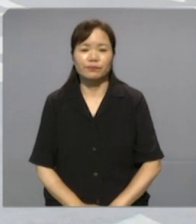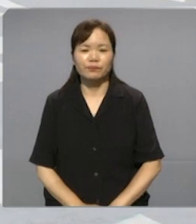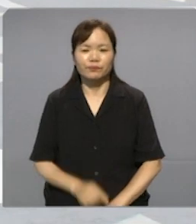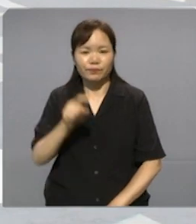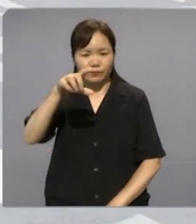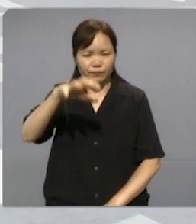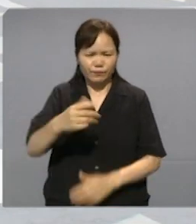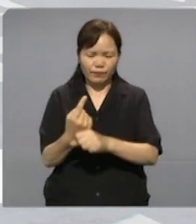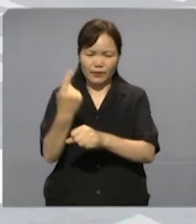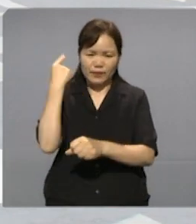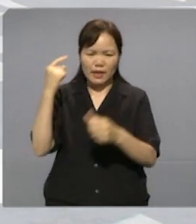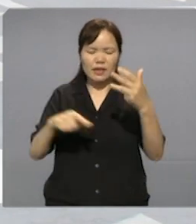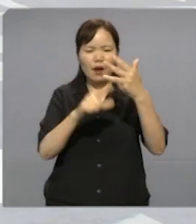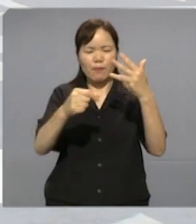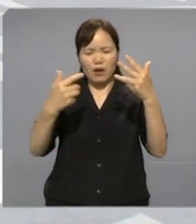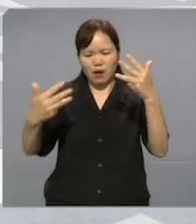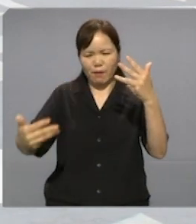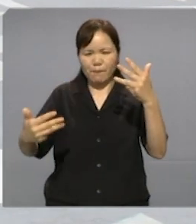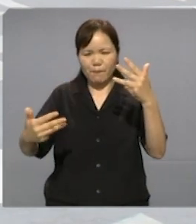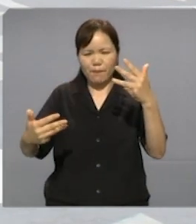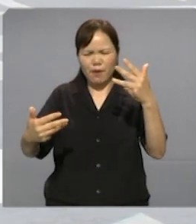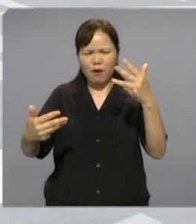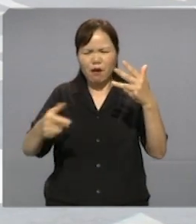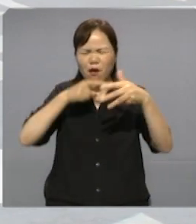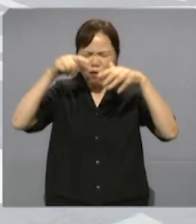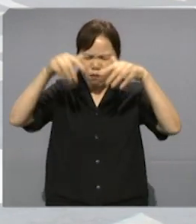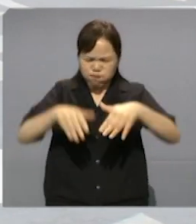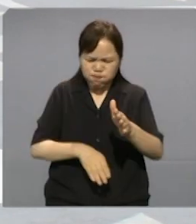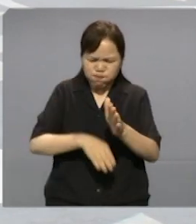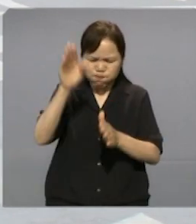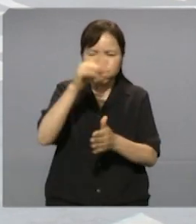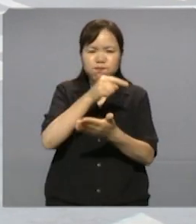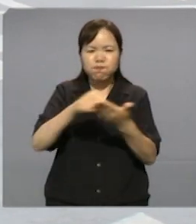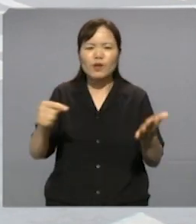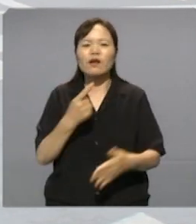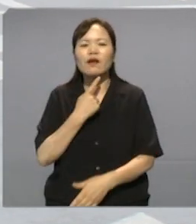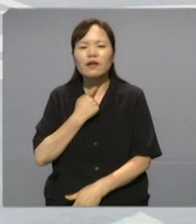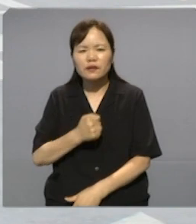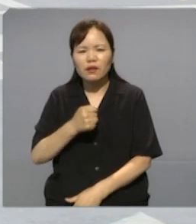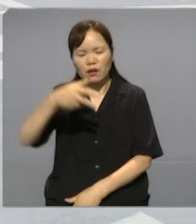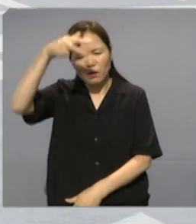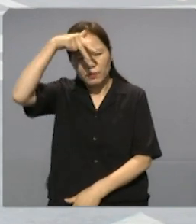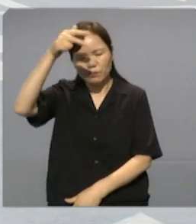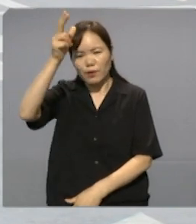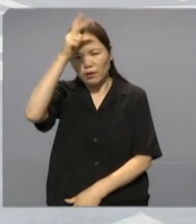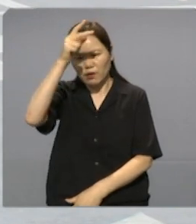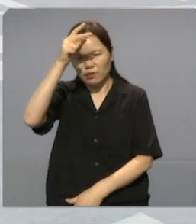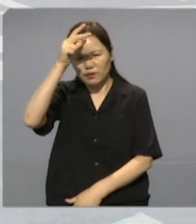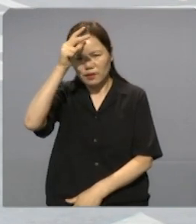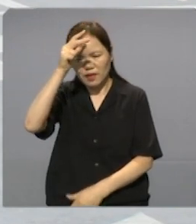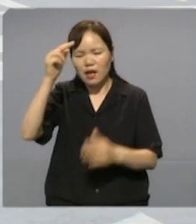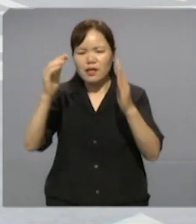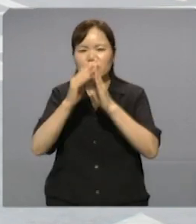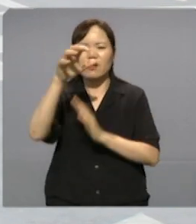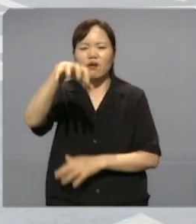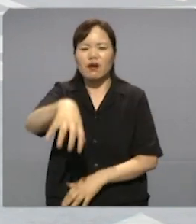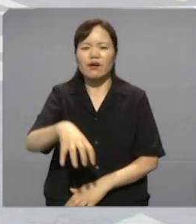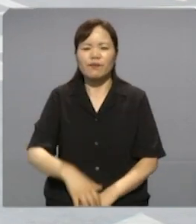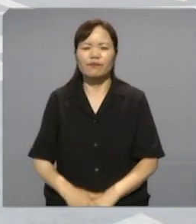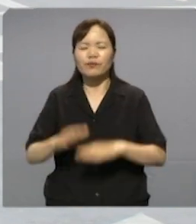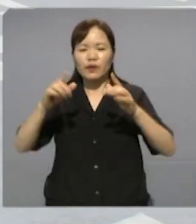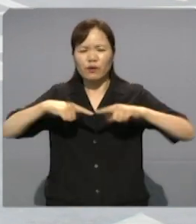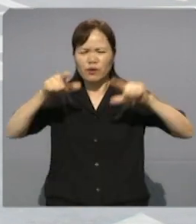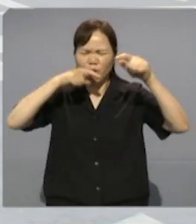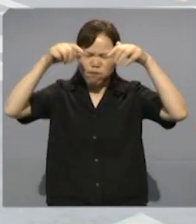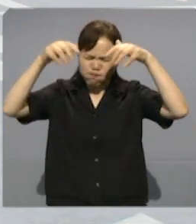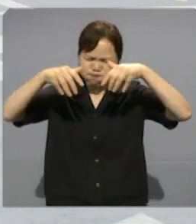이곳이 작년 8월 8일 날 대규모 침수 피해가 났던 부평경찰서 앞입니다. 올해도